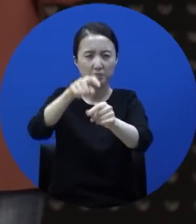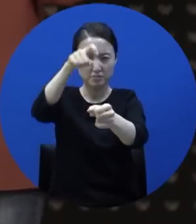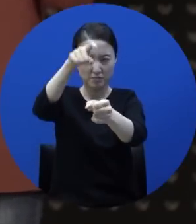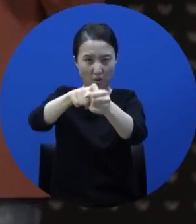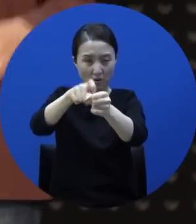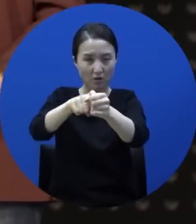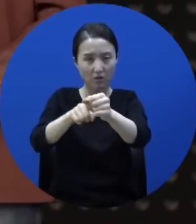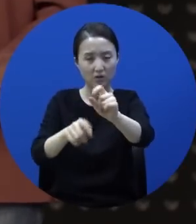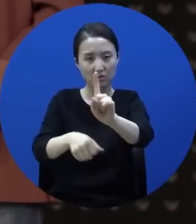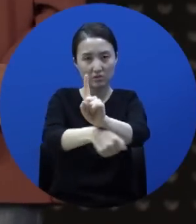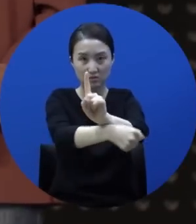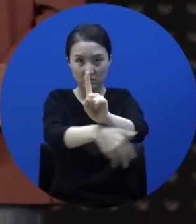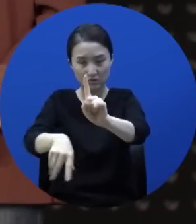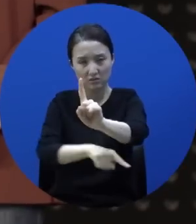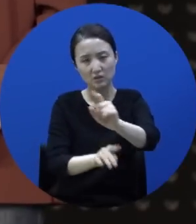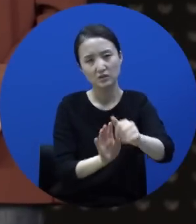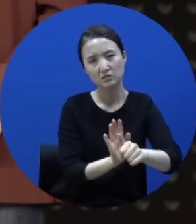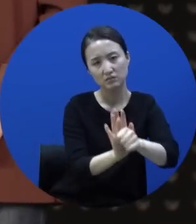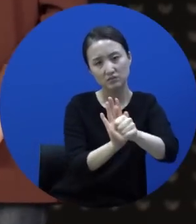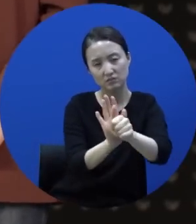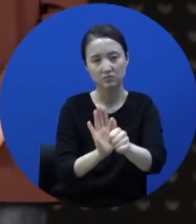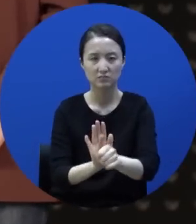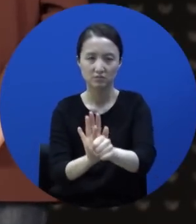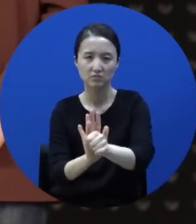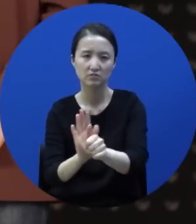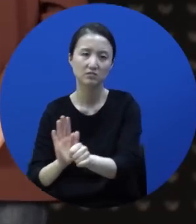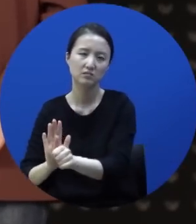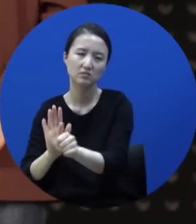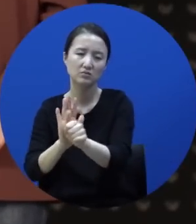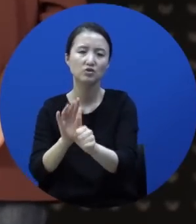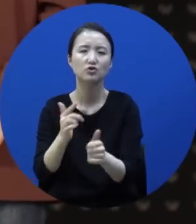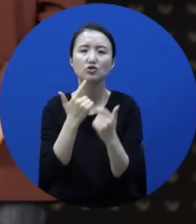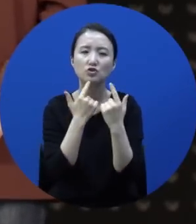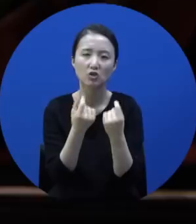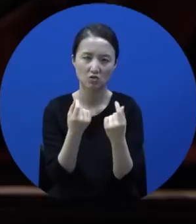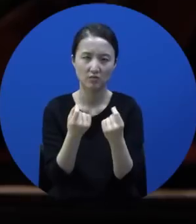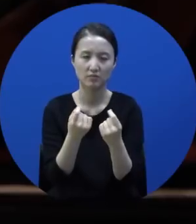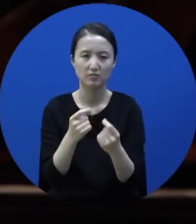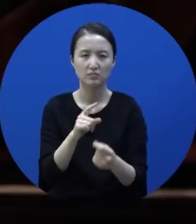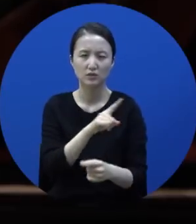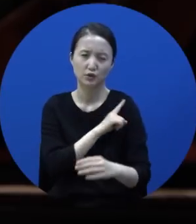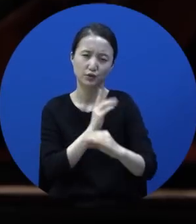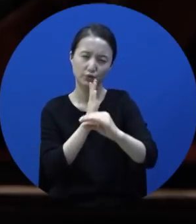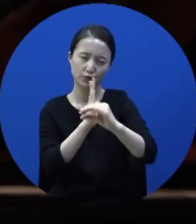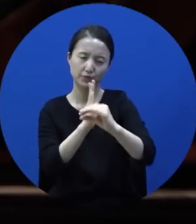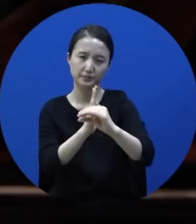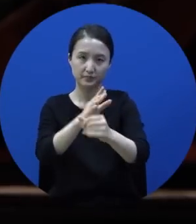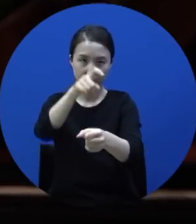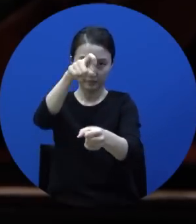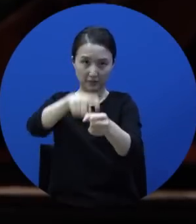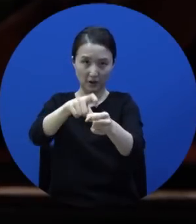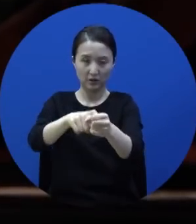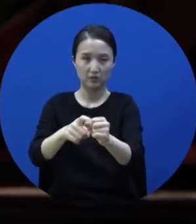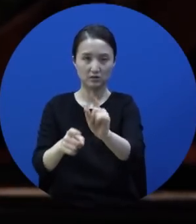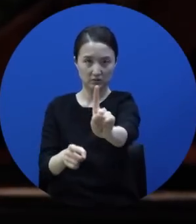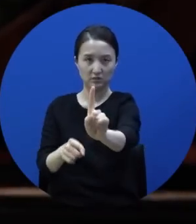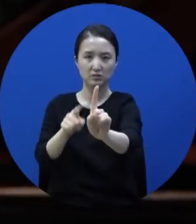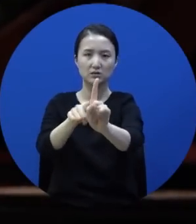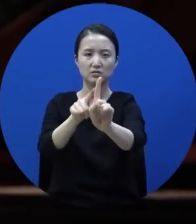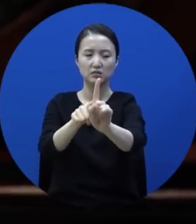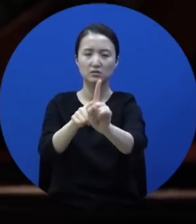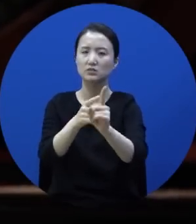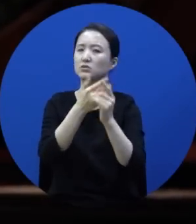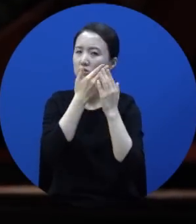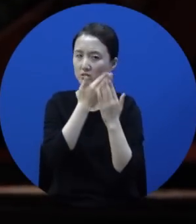서포트하기 위한 보조 채널이 돼야 돼요. 네. 그러다 보면 내가 다수의 채널을 하지만 정확한 뚜렷한